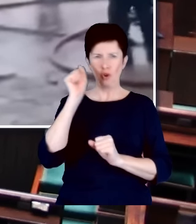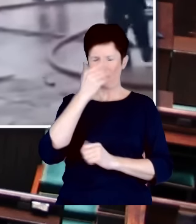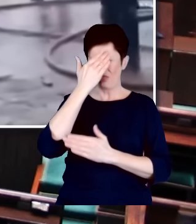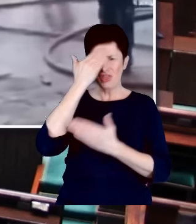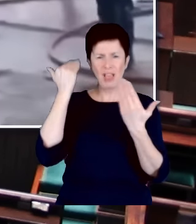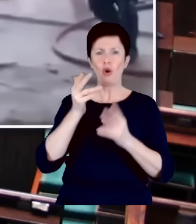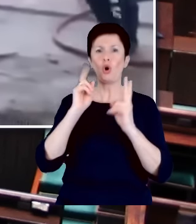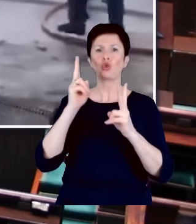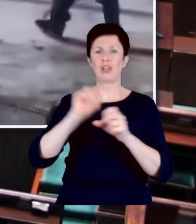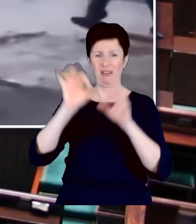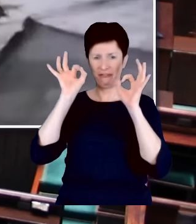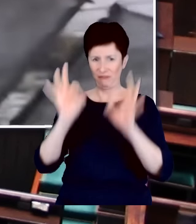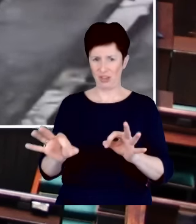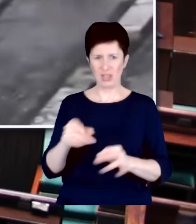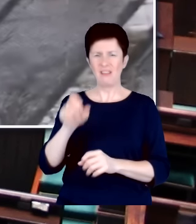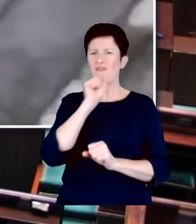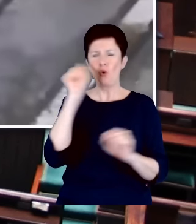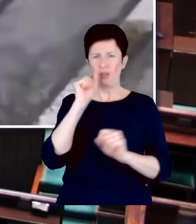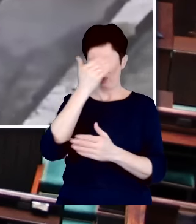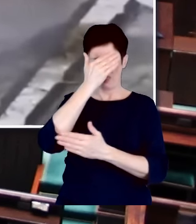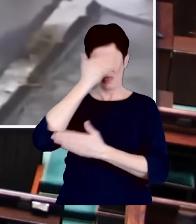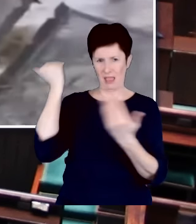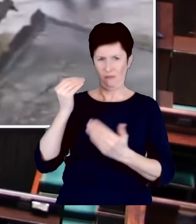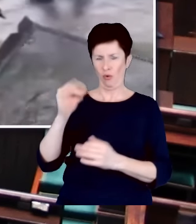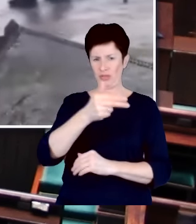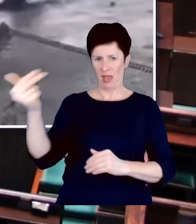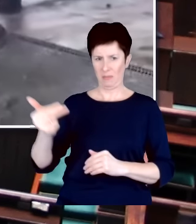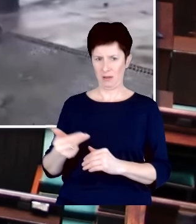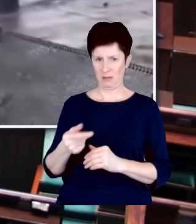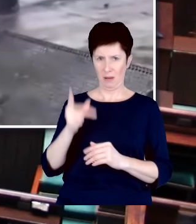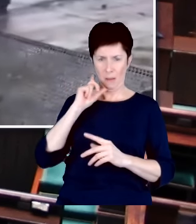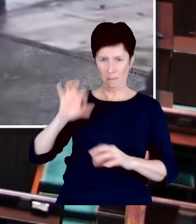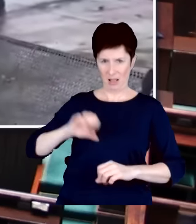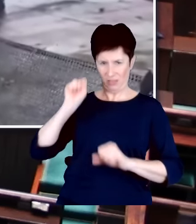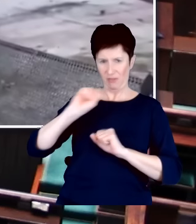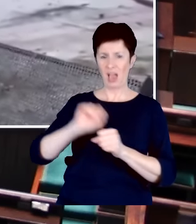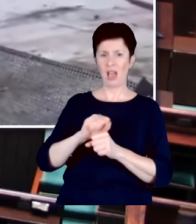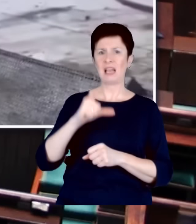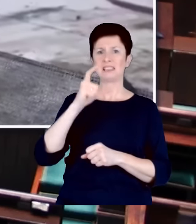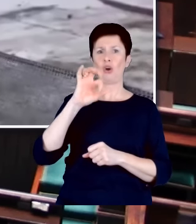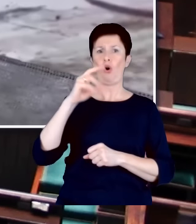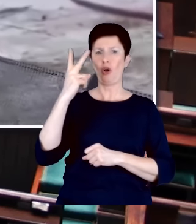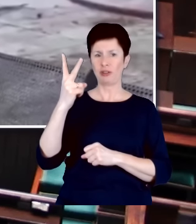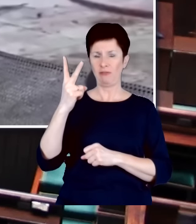temu winien, nie mając zielonego pojęcia o temacie. Pan wie, jaki jest udział dwutlenku węgla, który jest głównym